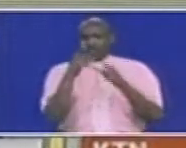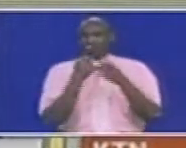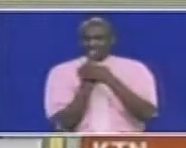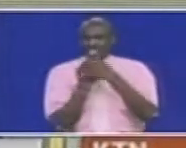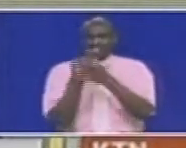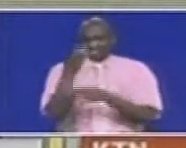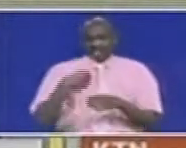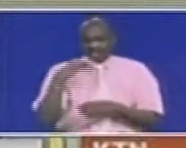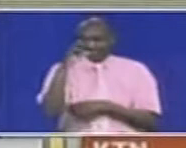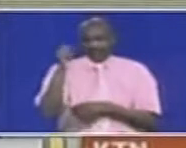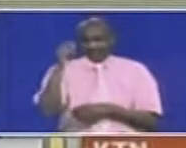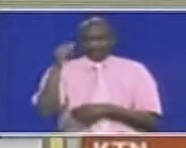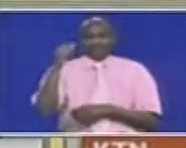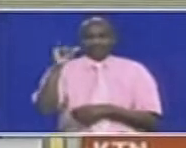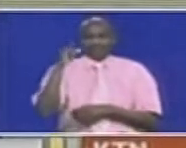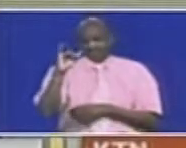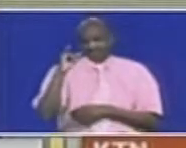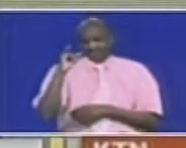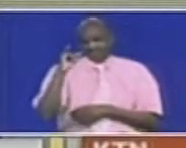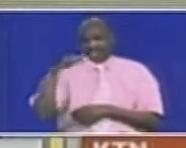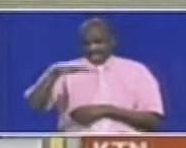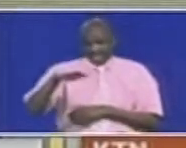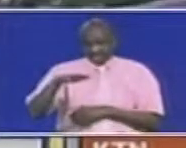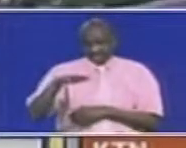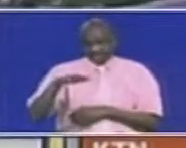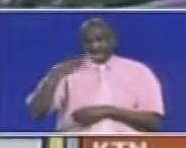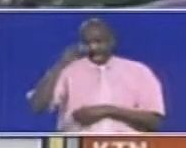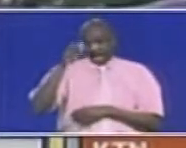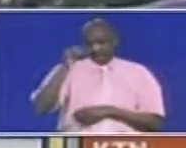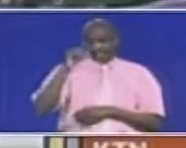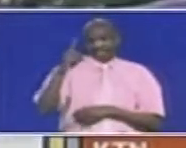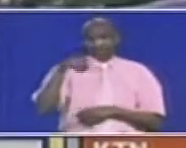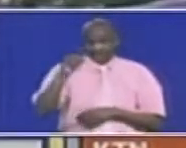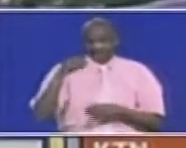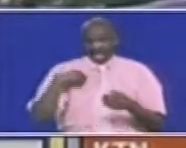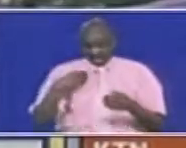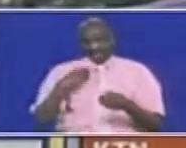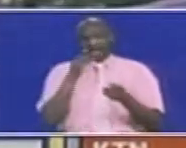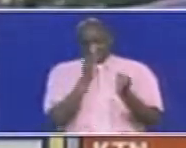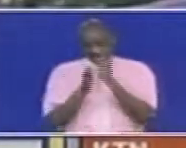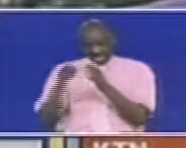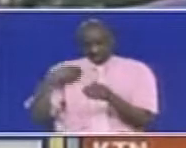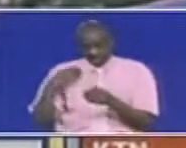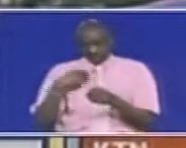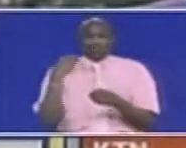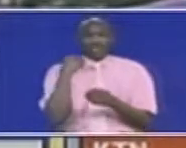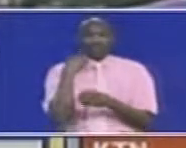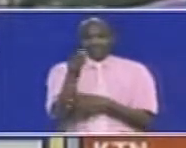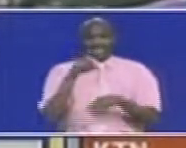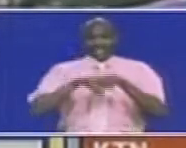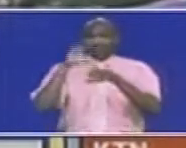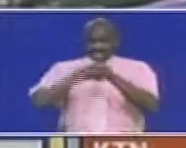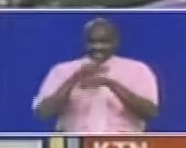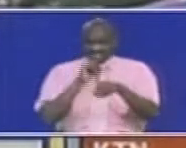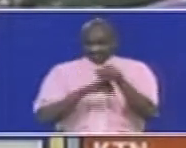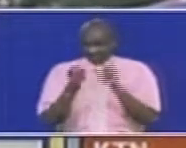Fafi, kaunti ya Garissa. Inadaiwa kuwa Ahmed Islam Du alikuwa na njama ya kutekeleza uhalifu wakati alipokamatwa.